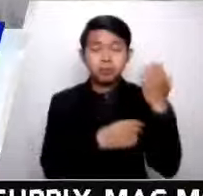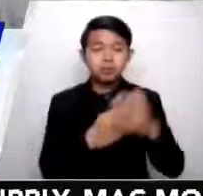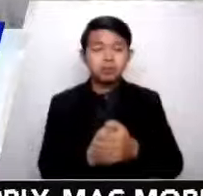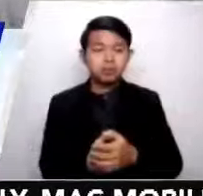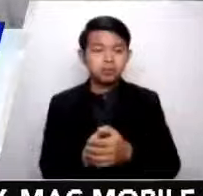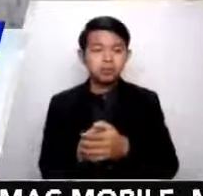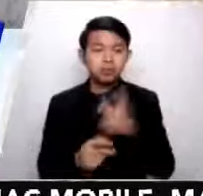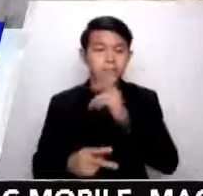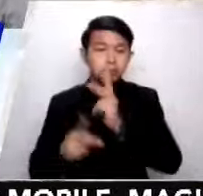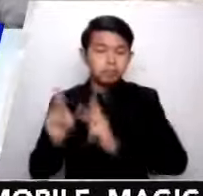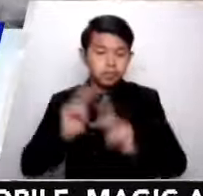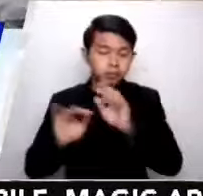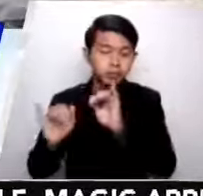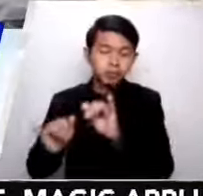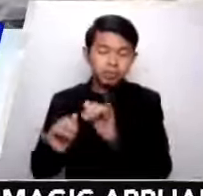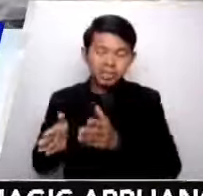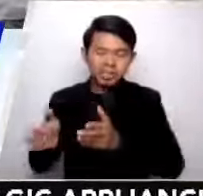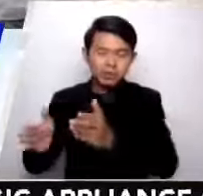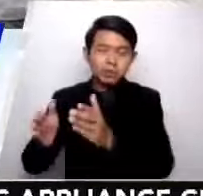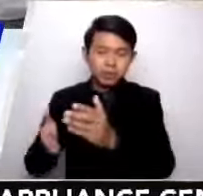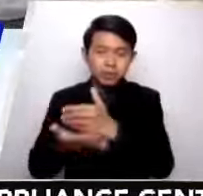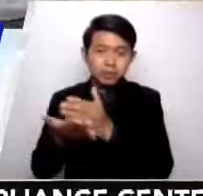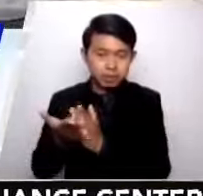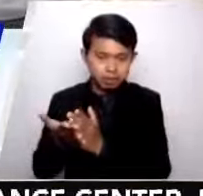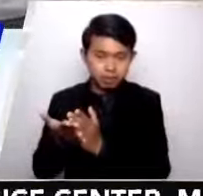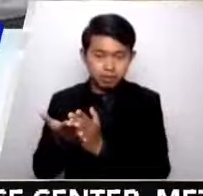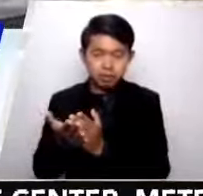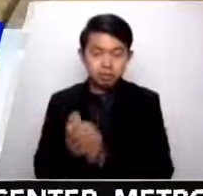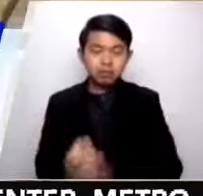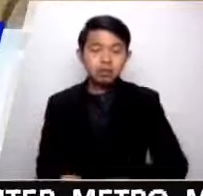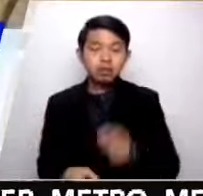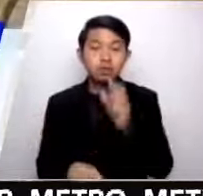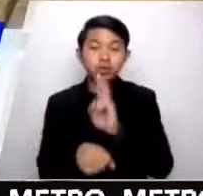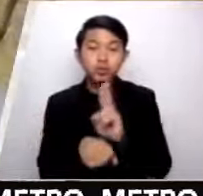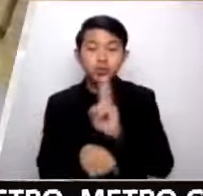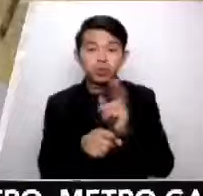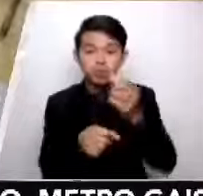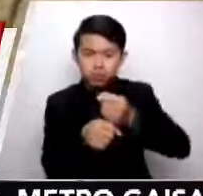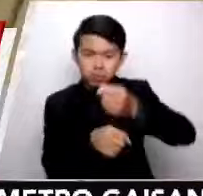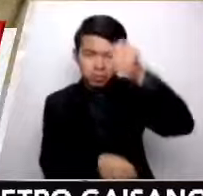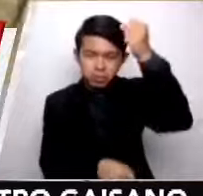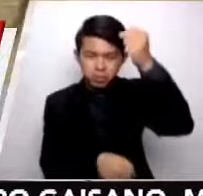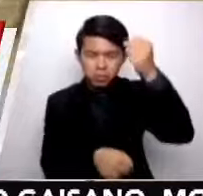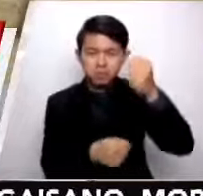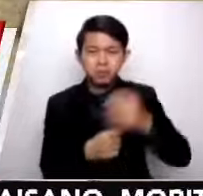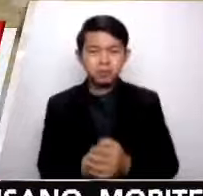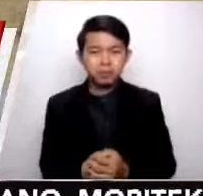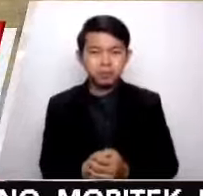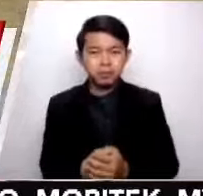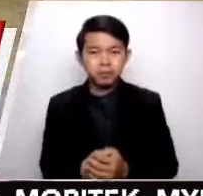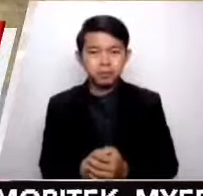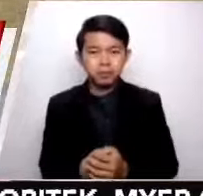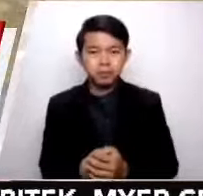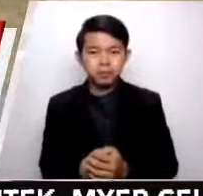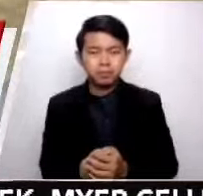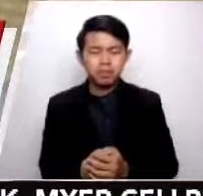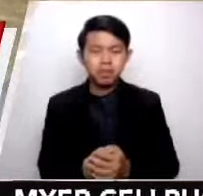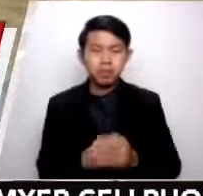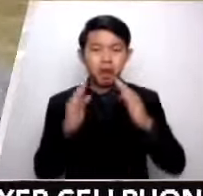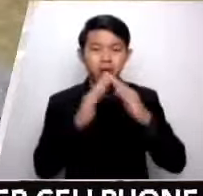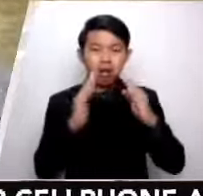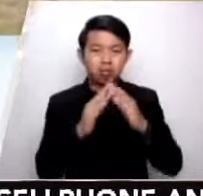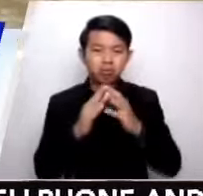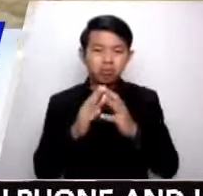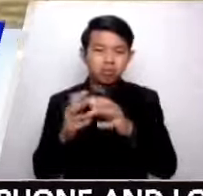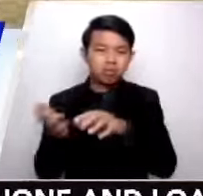ilang residente. Payo ang nagsisilbing silong na magiinang ito. Yung buo pong bahay namin, inanod po yun ang buo. Kaya wala